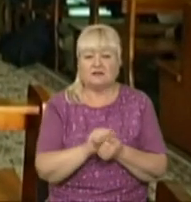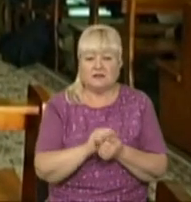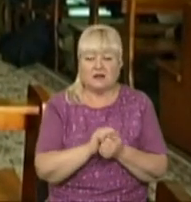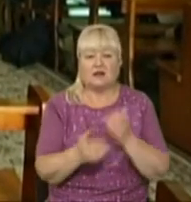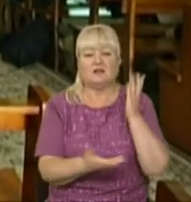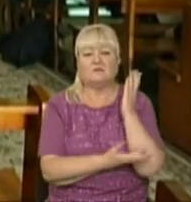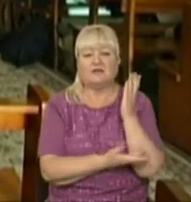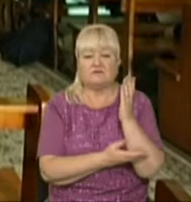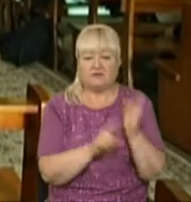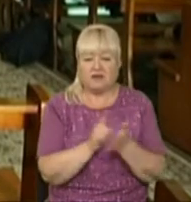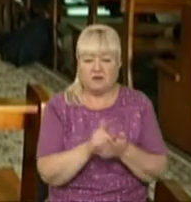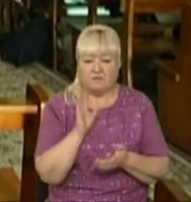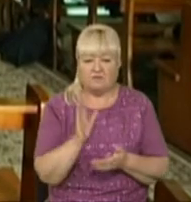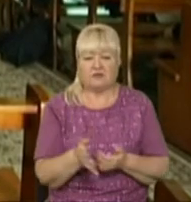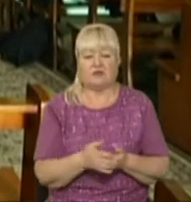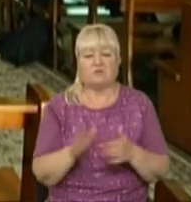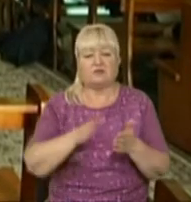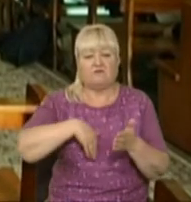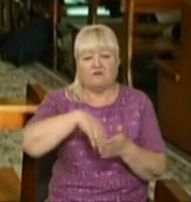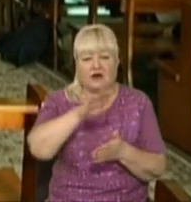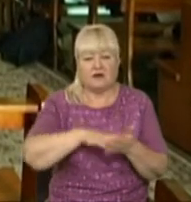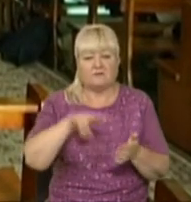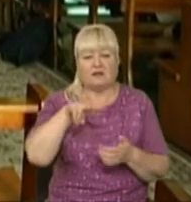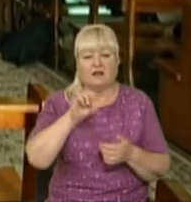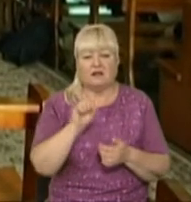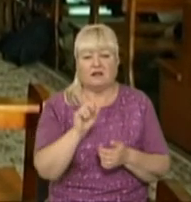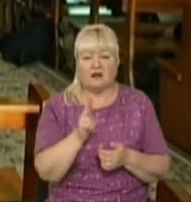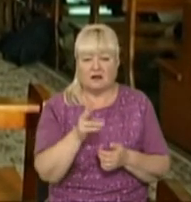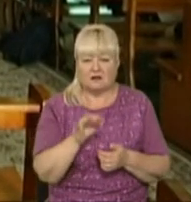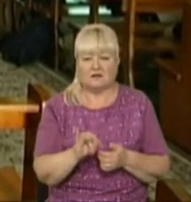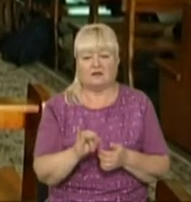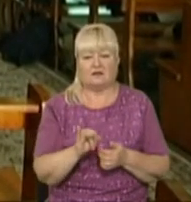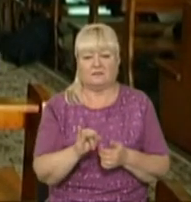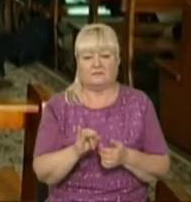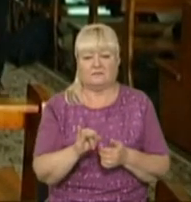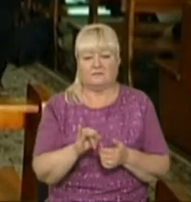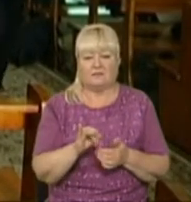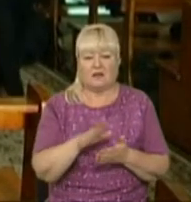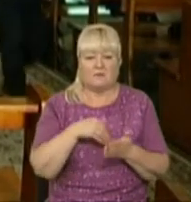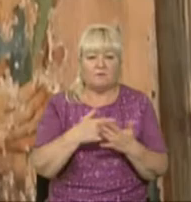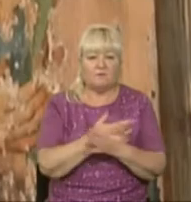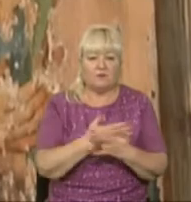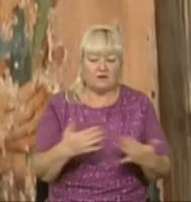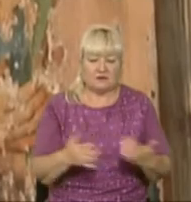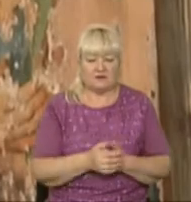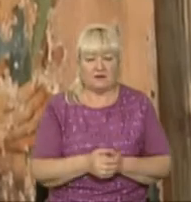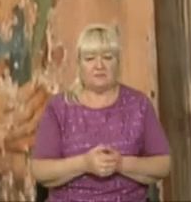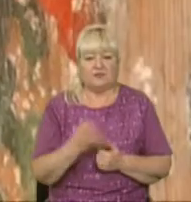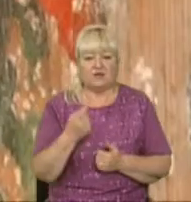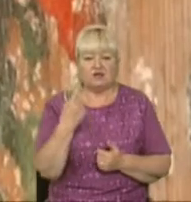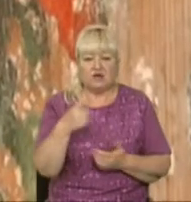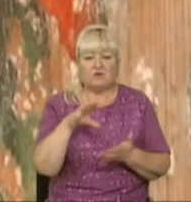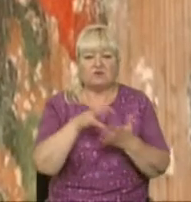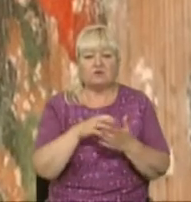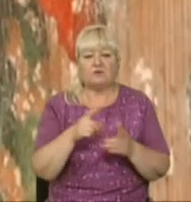матеріалів, тобто деревина повинна бути ідентифікована, фарби, лаки, покриття і так далі. Ще одним об'єктом